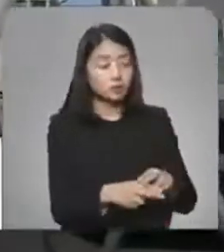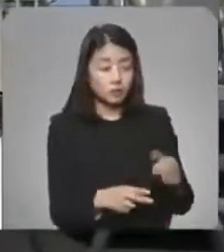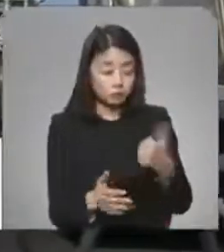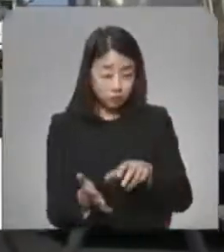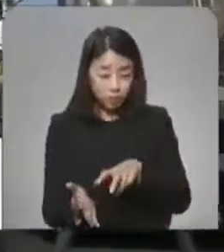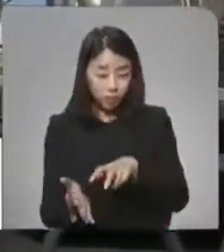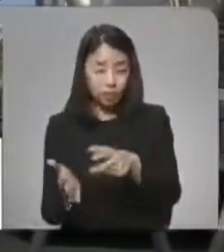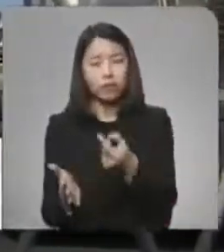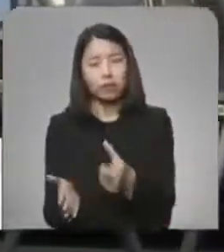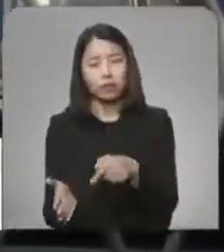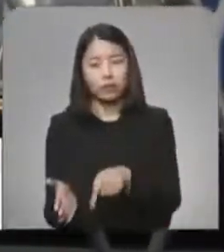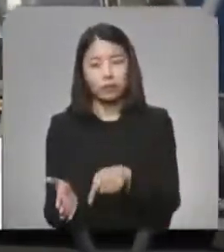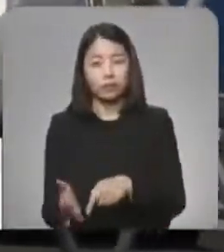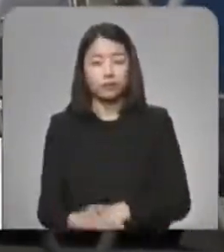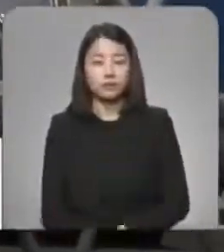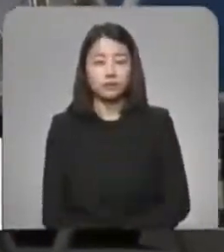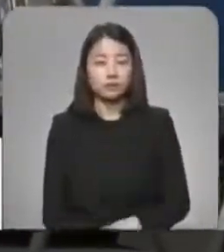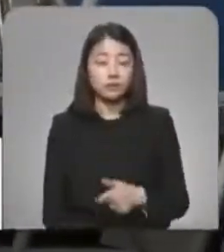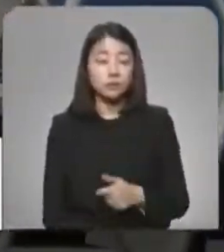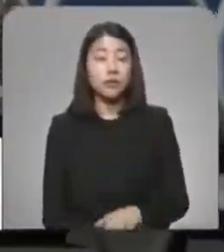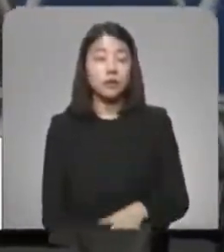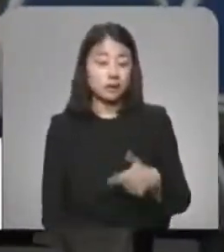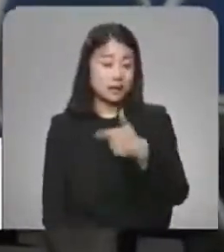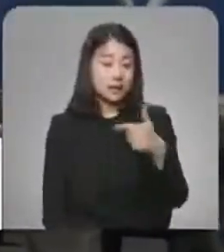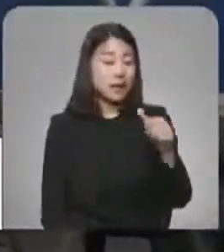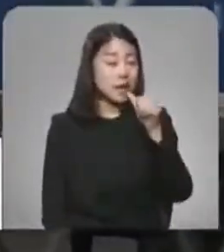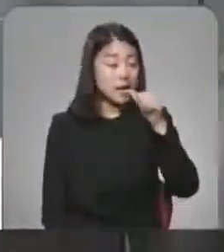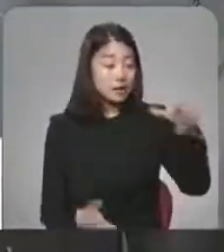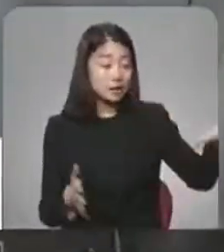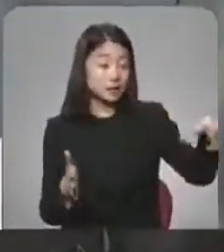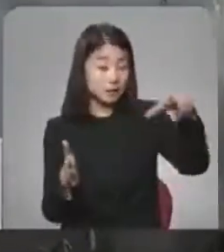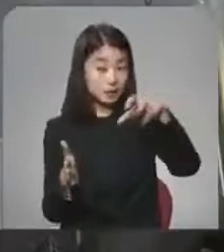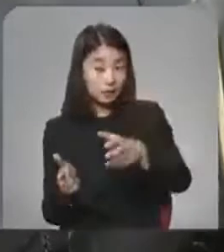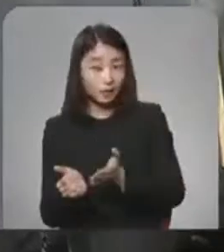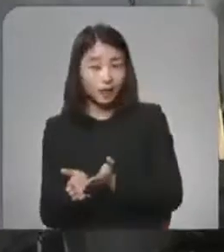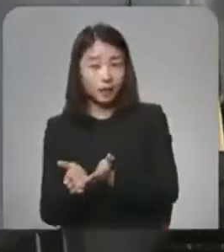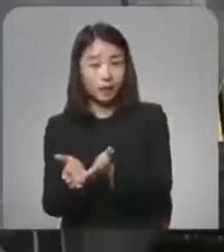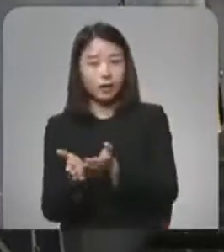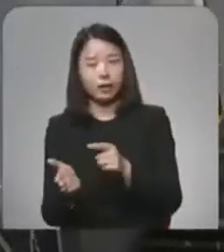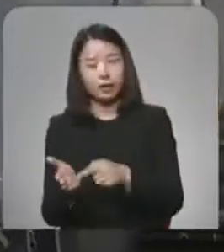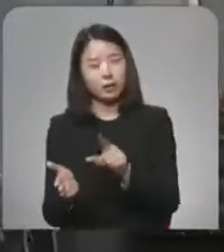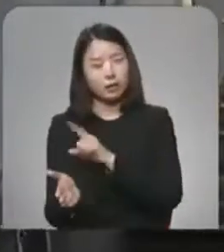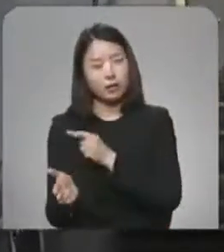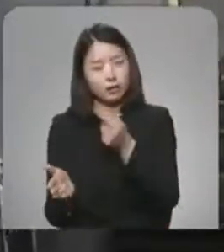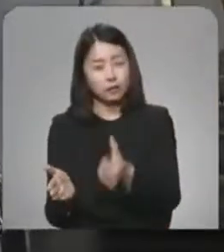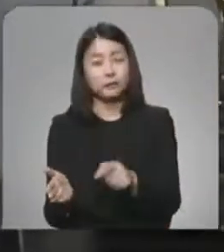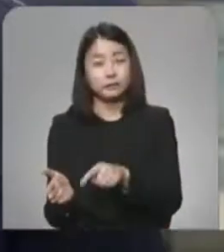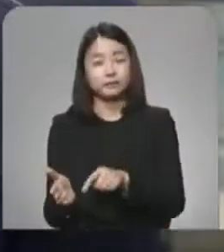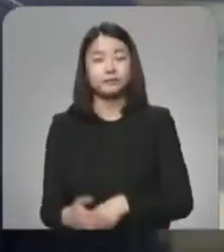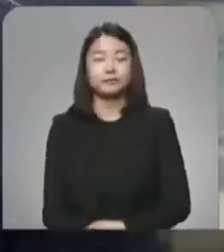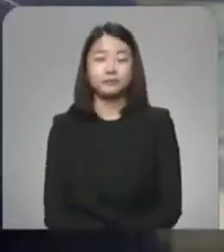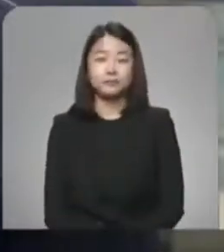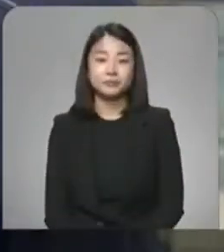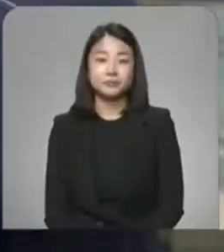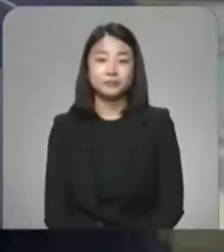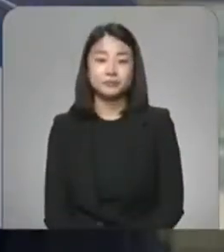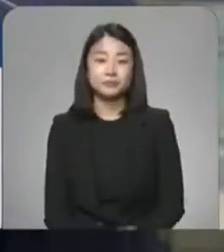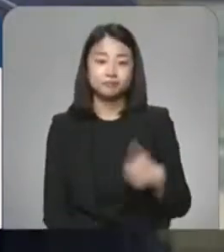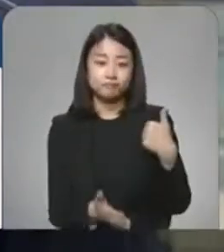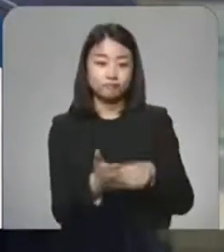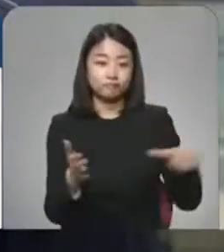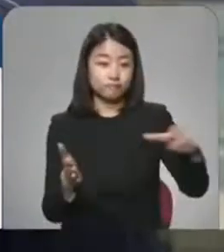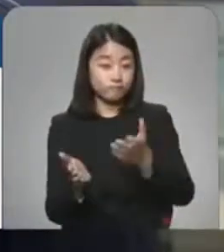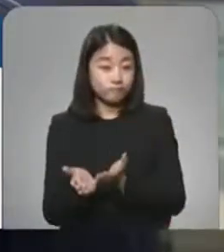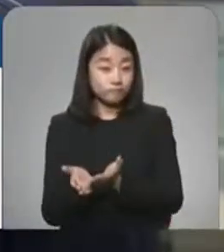많지 않습니다. 특히 부가가치가 높은 컨테이너 화물은 미미한 수준입니다. 항만 물동량 확보를 위해서